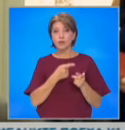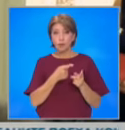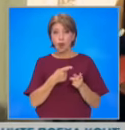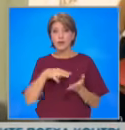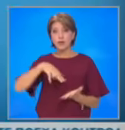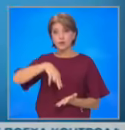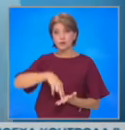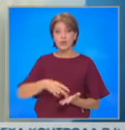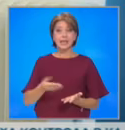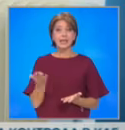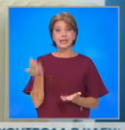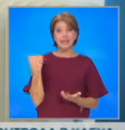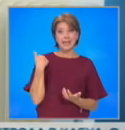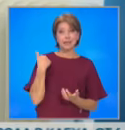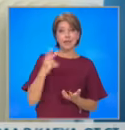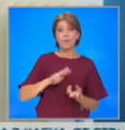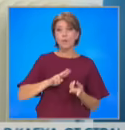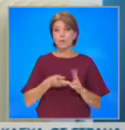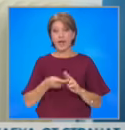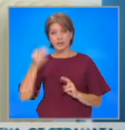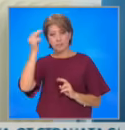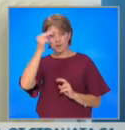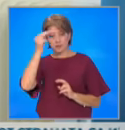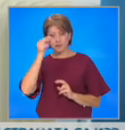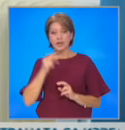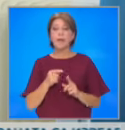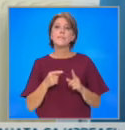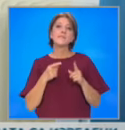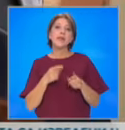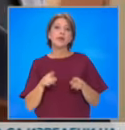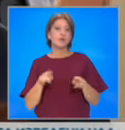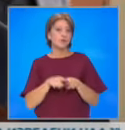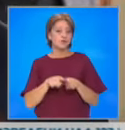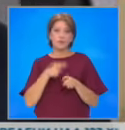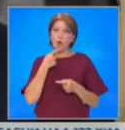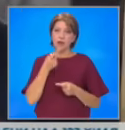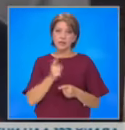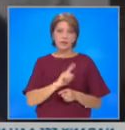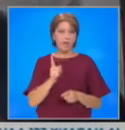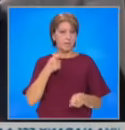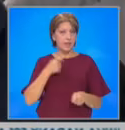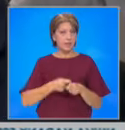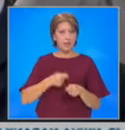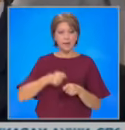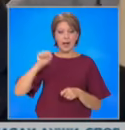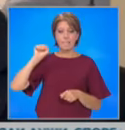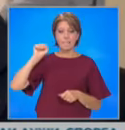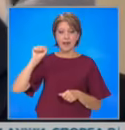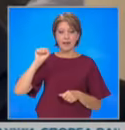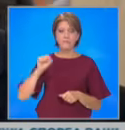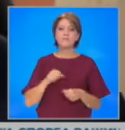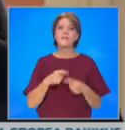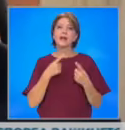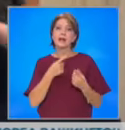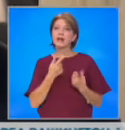на която аз също вярвам. И Асен Василев заяви, че докато е министър, няма да прави партия. Премиера каза, че би гласувал за вас и